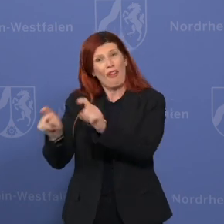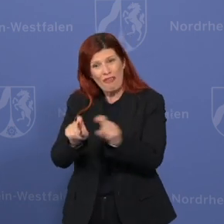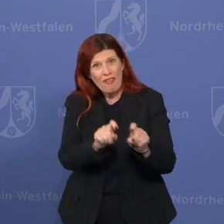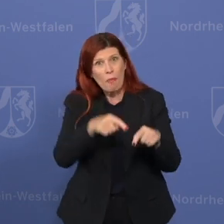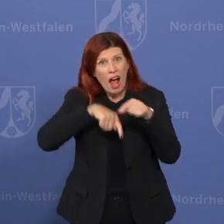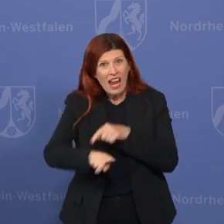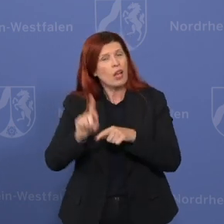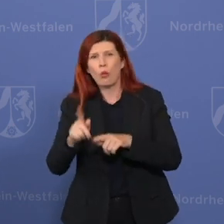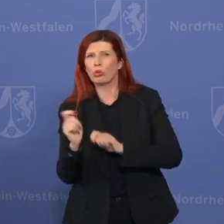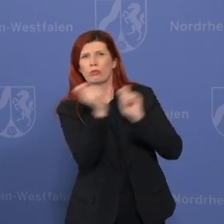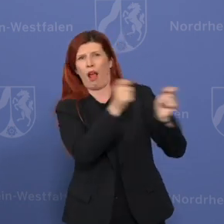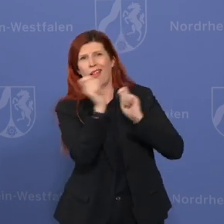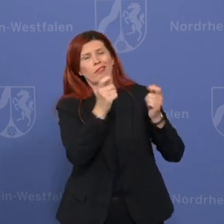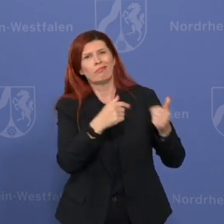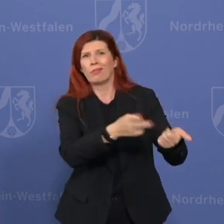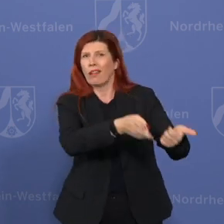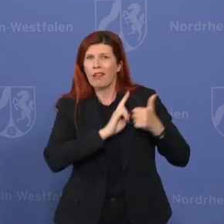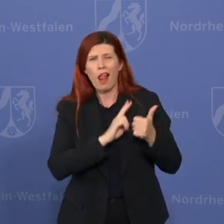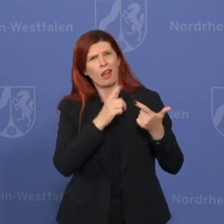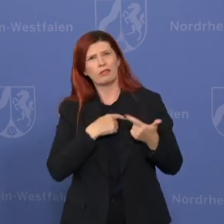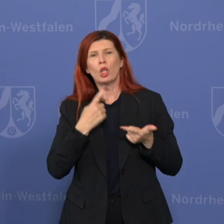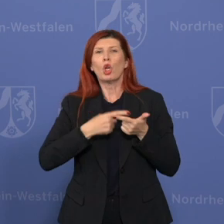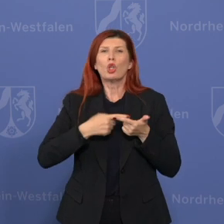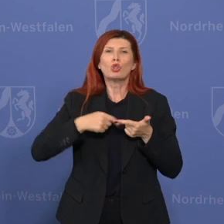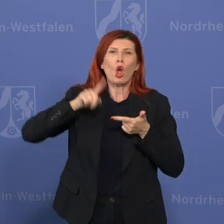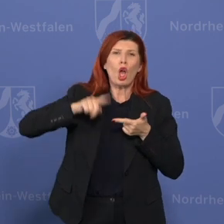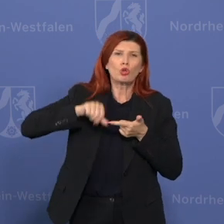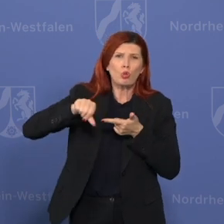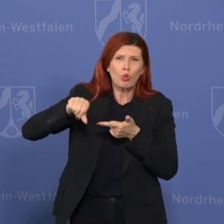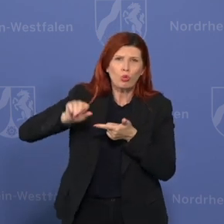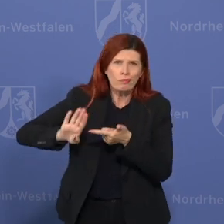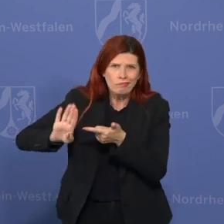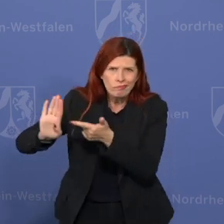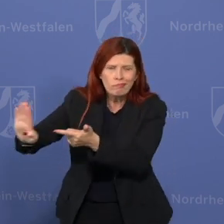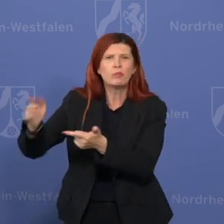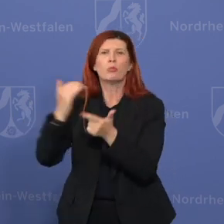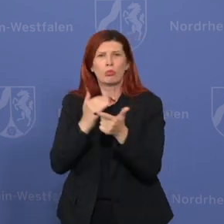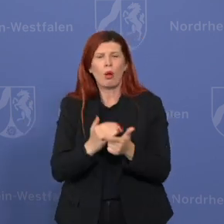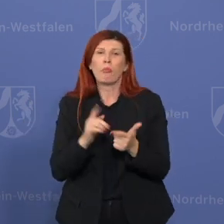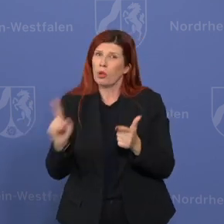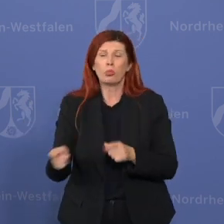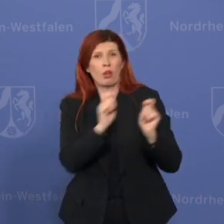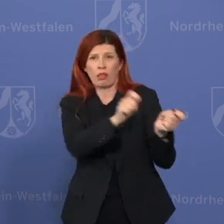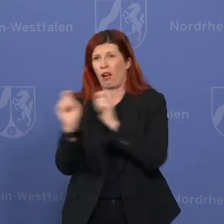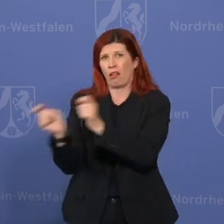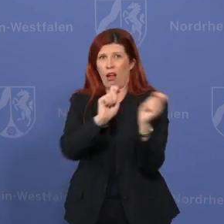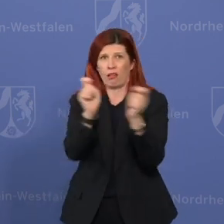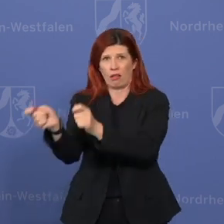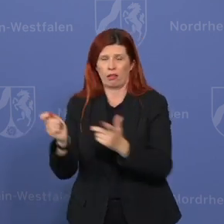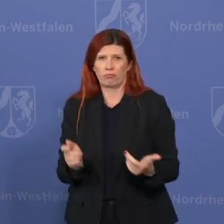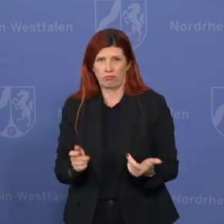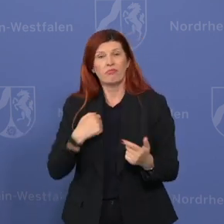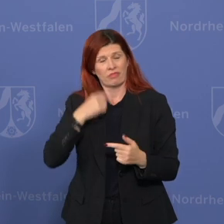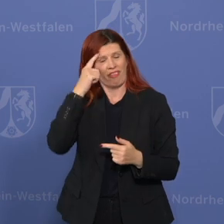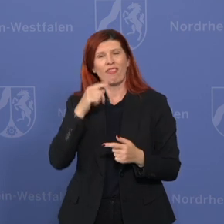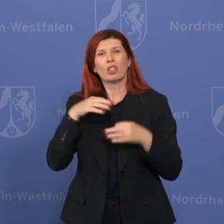das hilft, die Steuerstundungsprogramme. Aber es wird sicherlich auch noch eine Weile dauern, diese